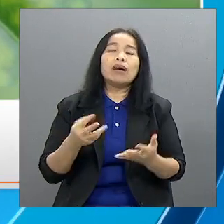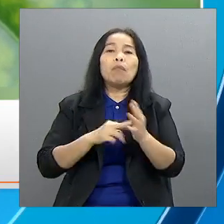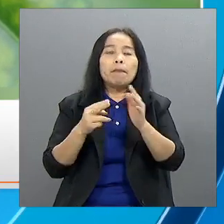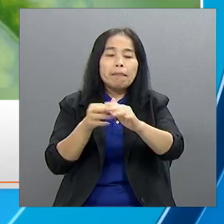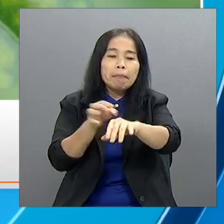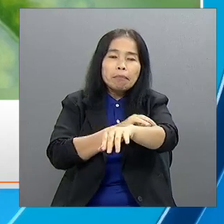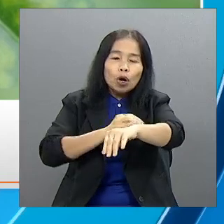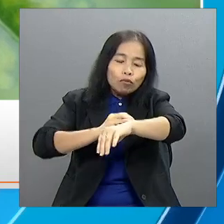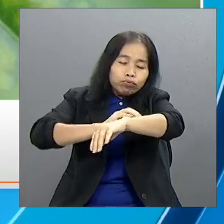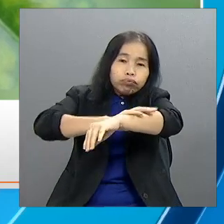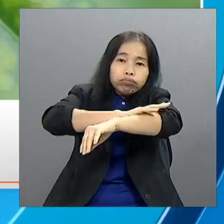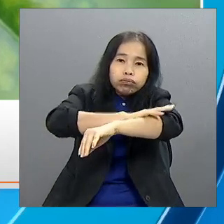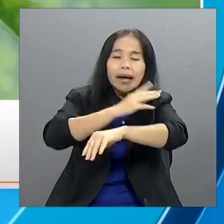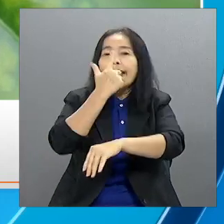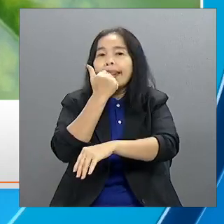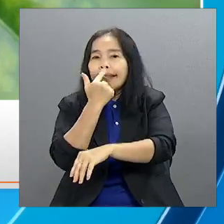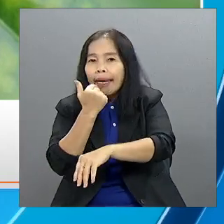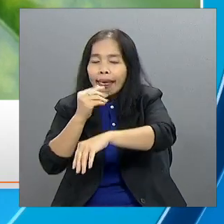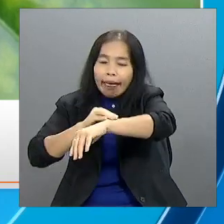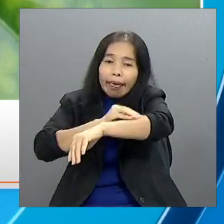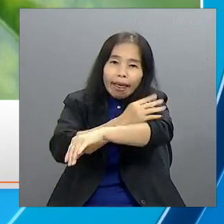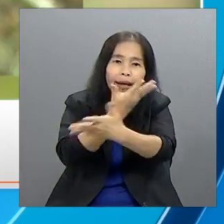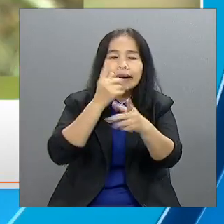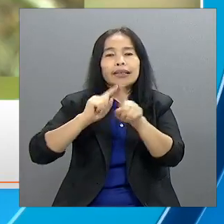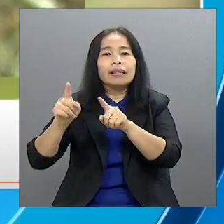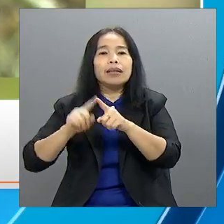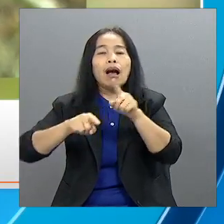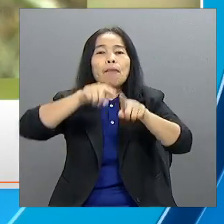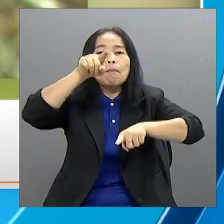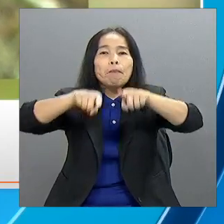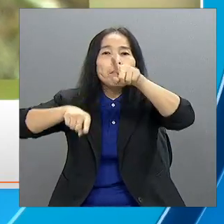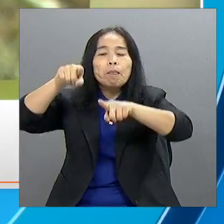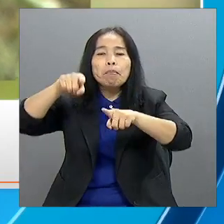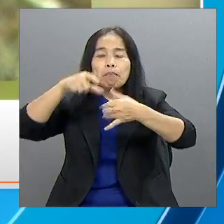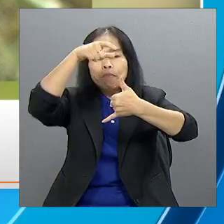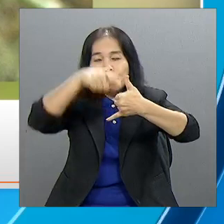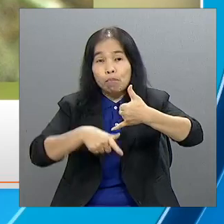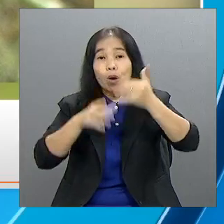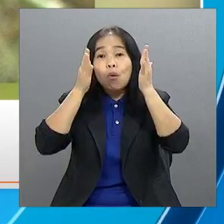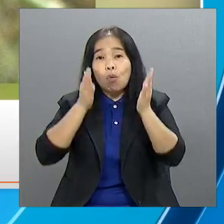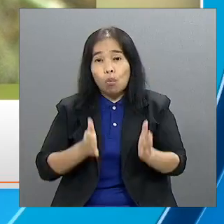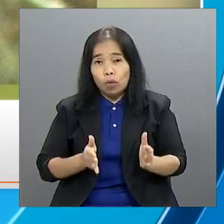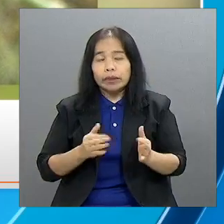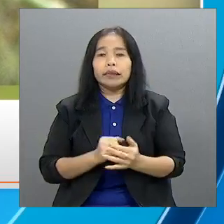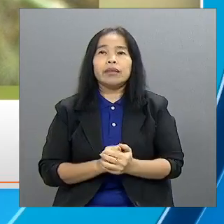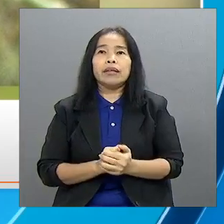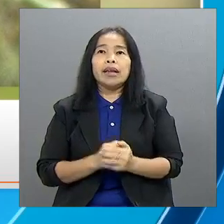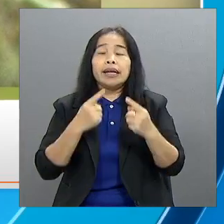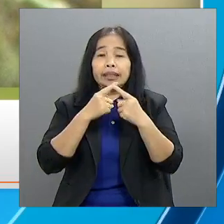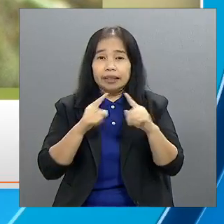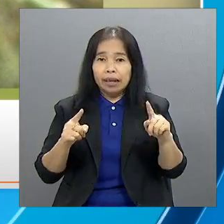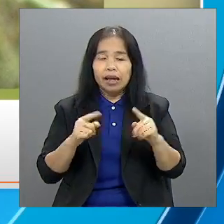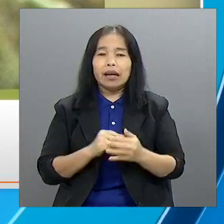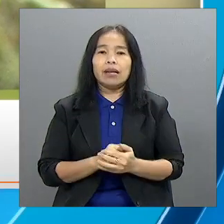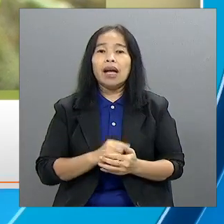คันอะไรเวลาถูกยางถูกน้ำมันของบางอย่างของเขาเนี่ยนะฮะนะอันนี้ไม่ยากเป็นนั้นแต่ว่าถ้าเกิดมันไปสารพิษ